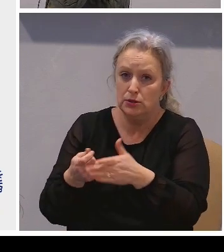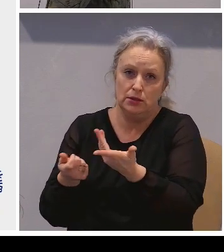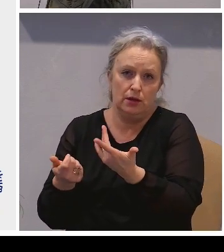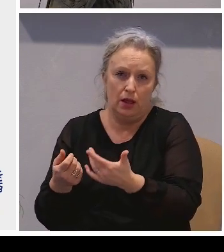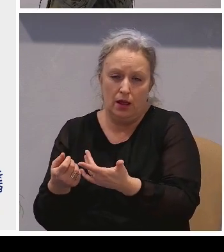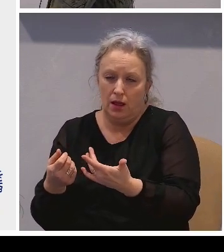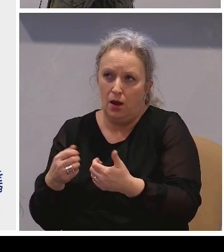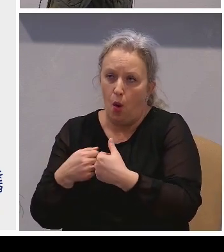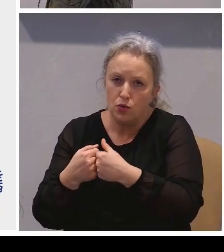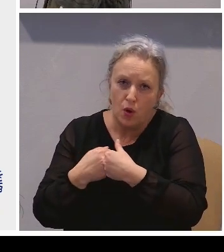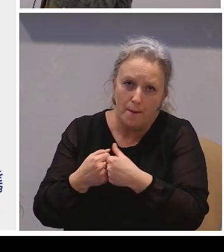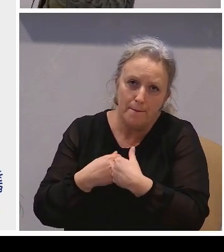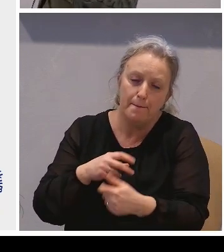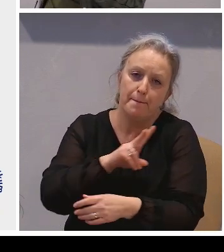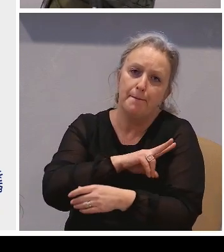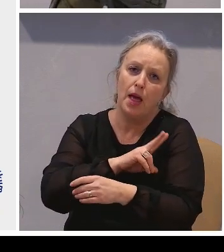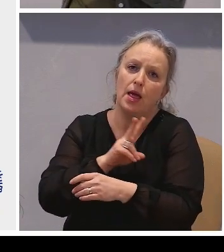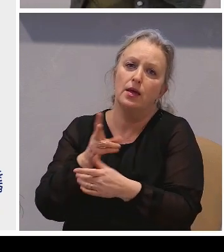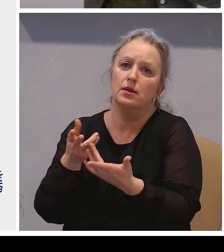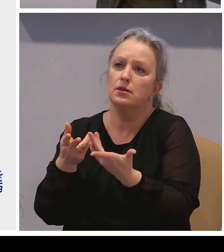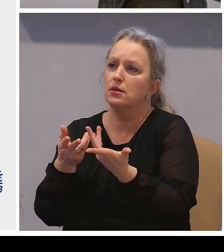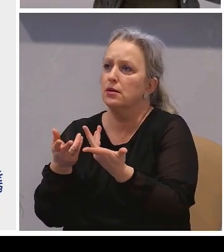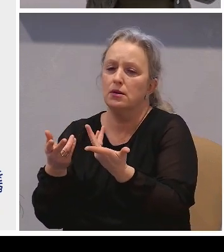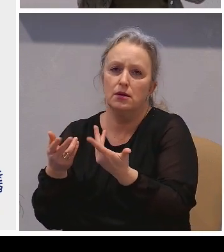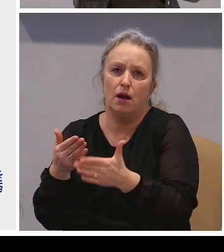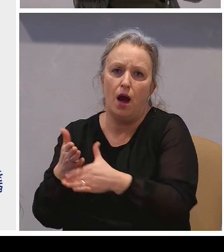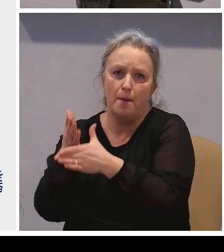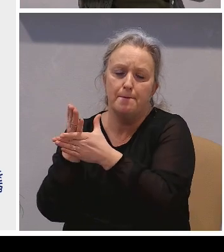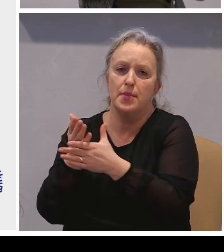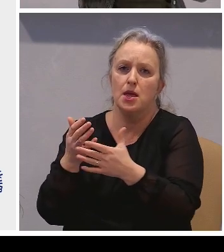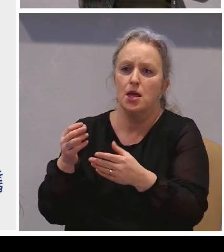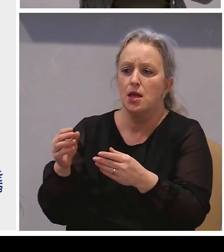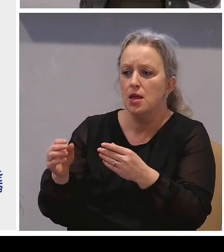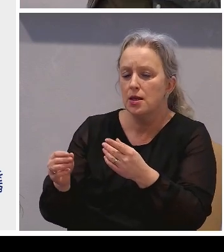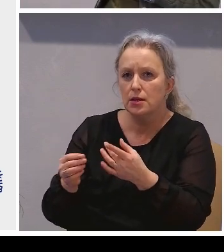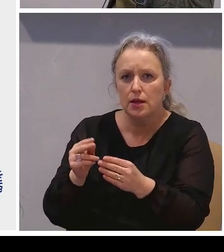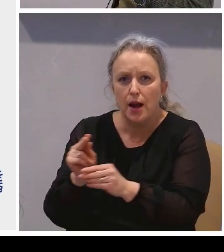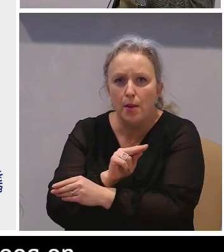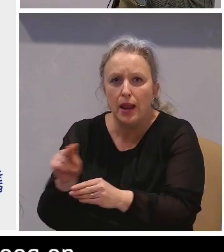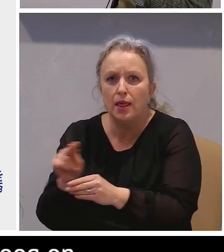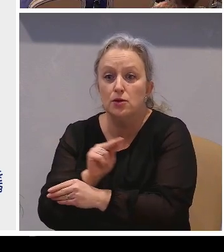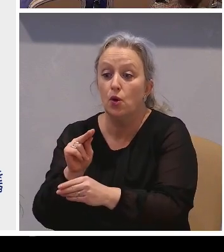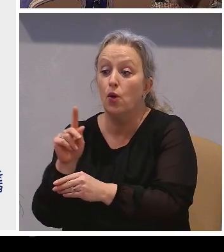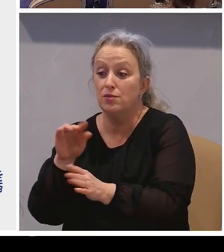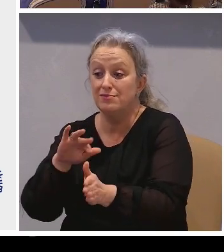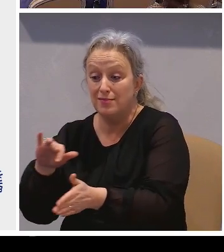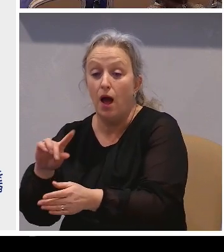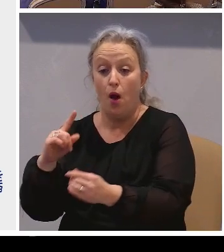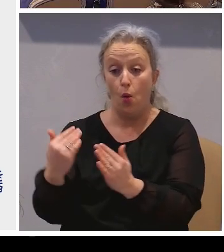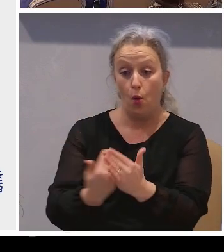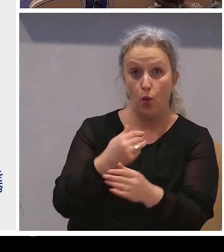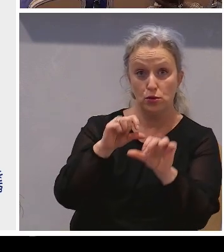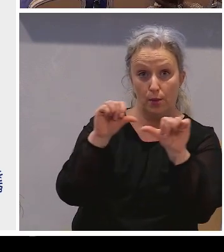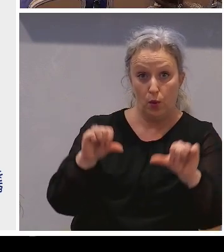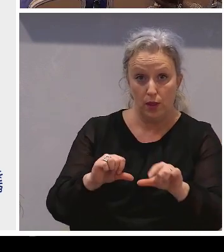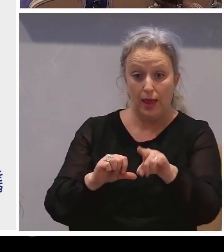ortopeedi, the rehabilitatsiooni. ortho, Et the siis uus mudel, mis näitab, on see, physiotherapy, et meil and on so nüüd on. patsient